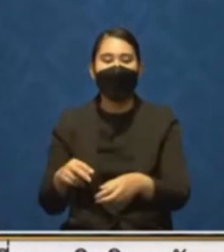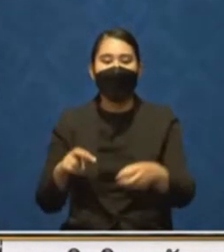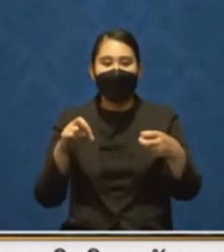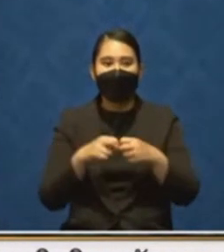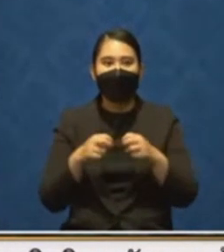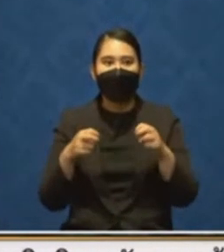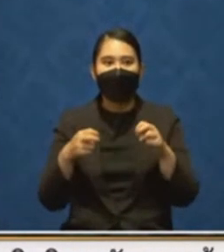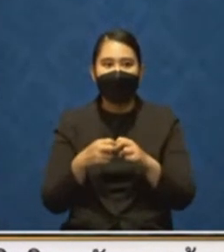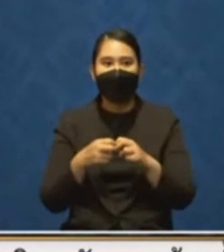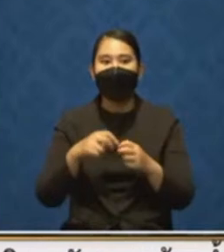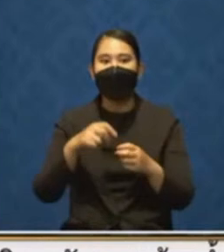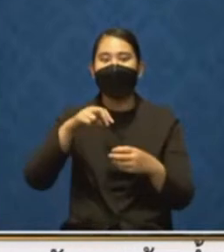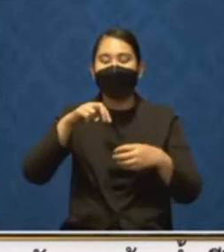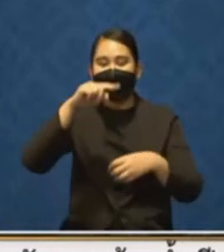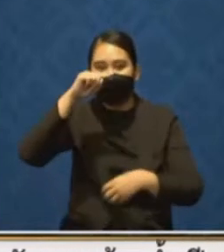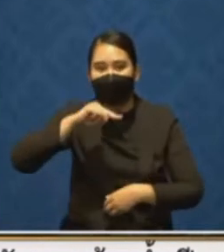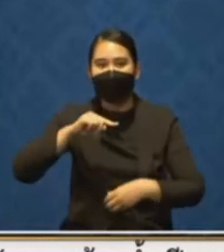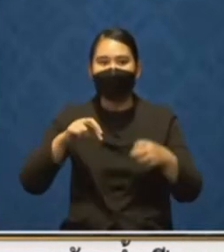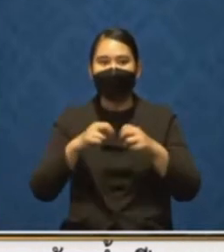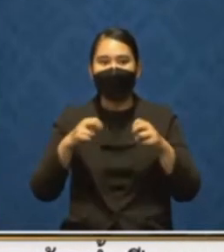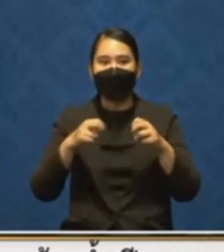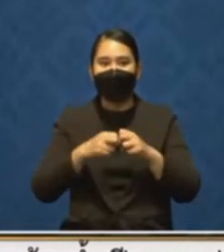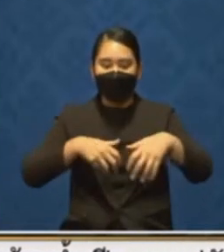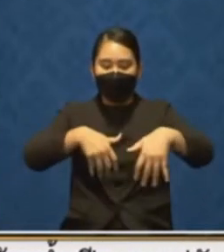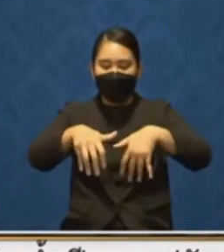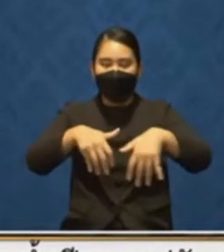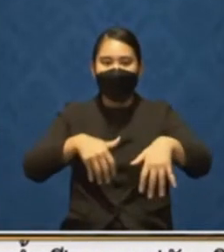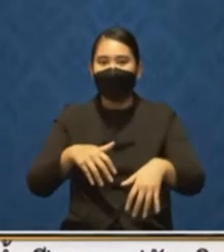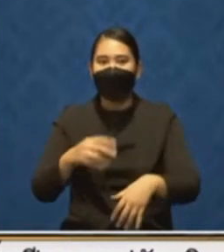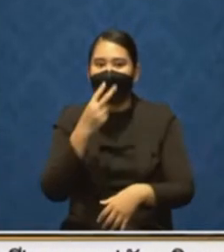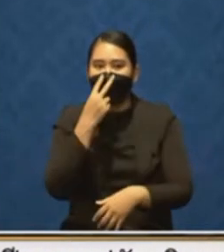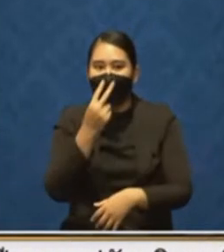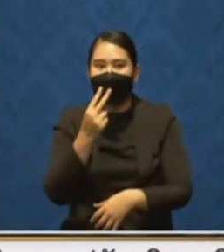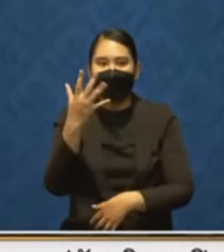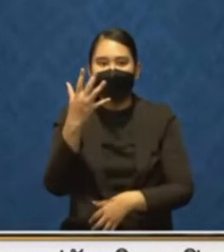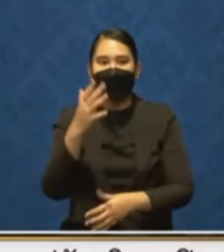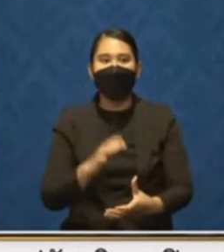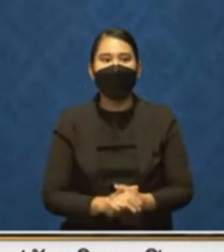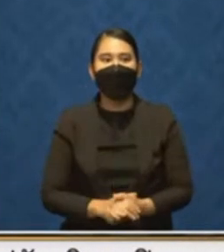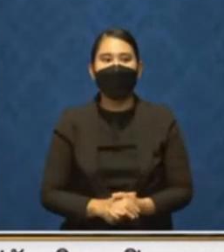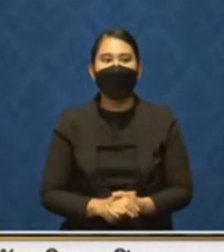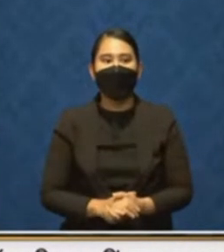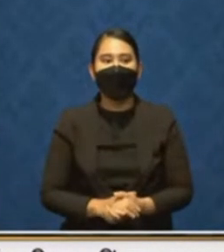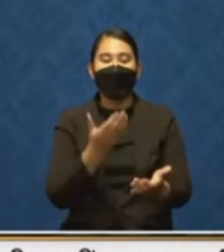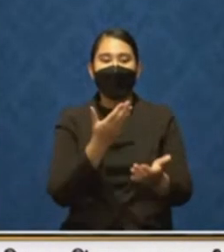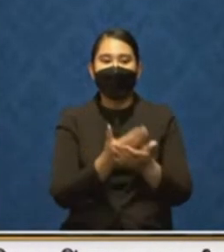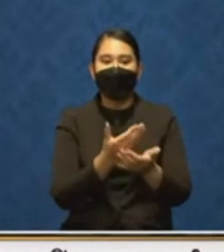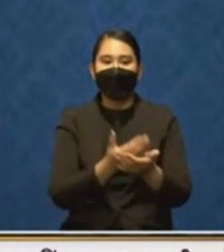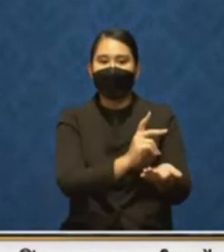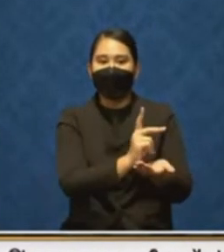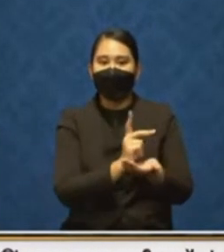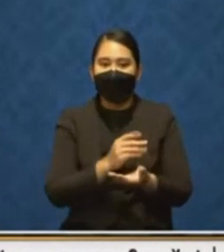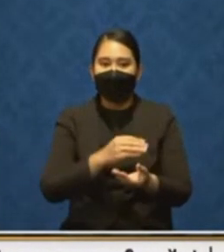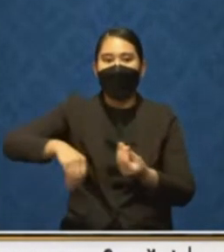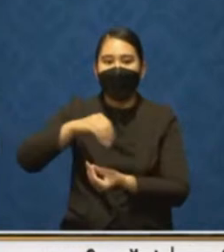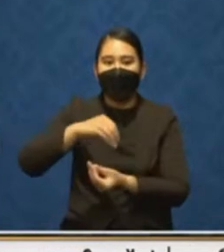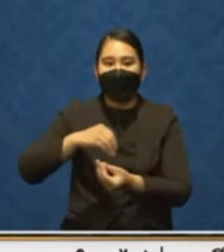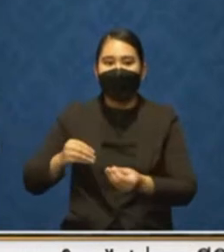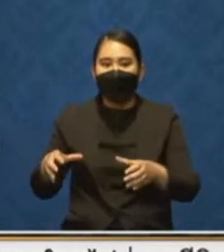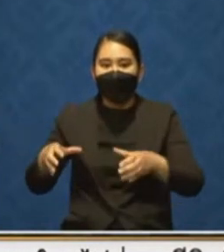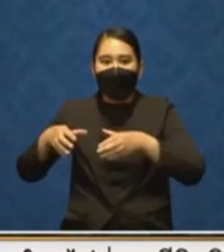ประเทศและประชาชนต้นเปิดแต่กองทัพเพื่อใช้เป็นฐานค้ำจุนอำนาจของตน